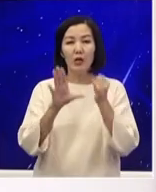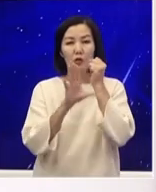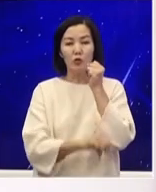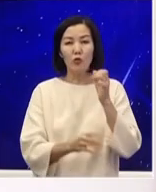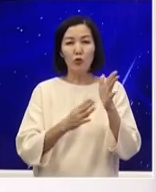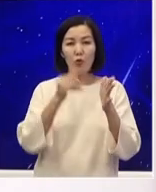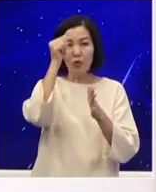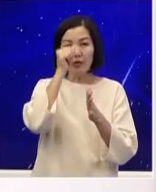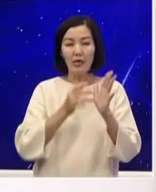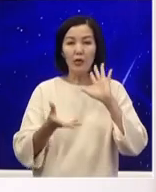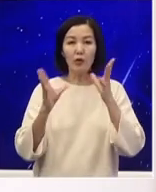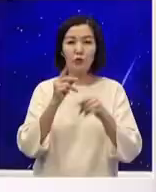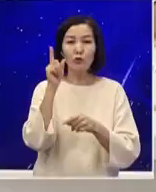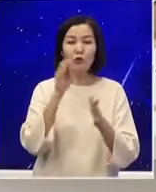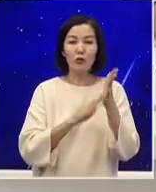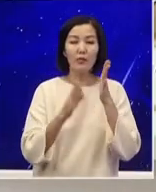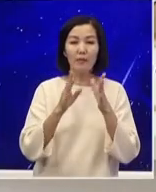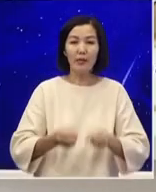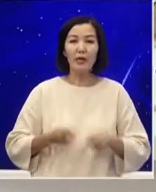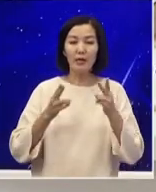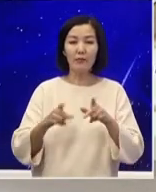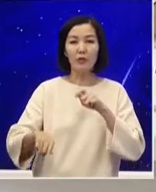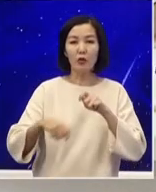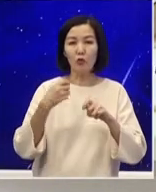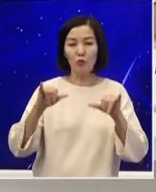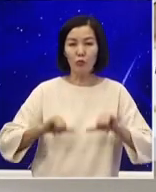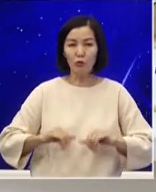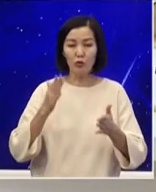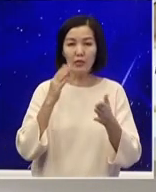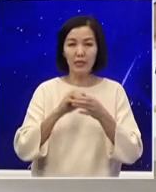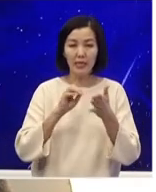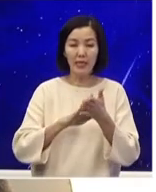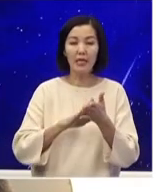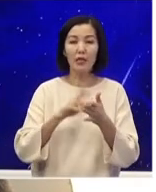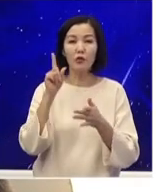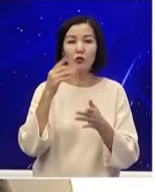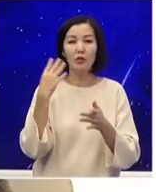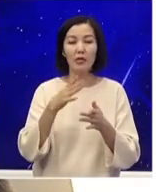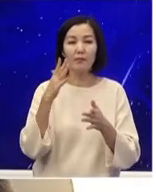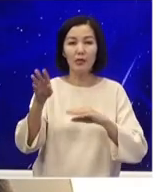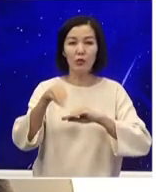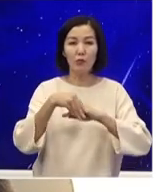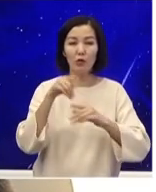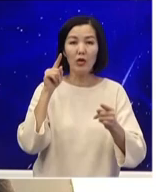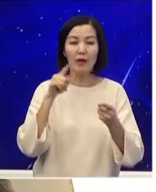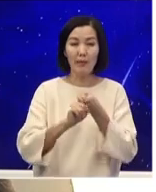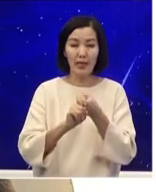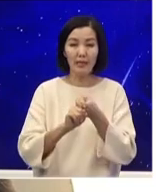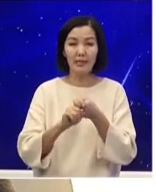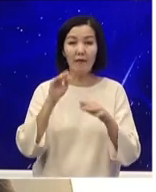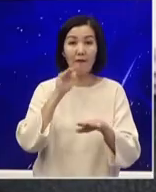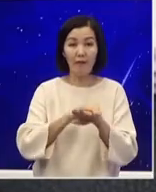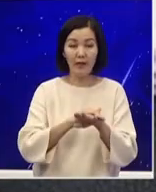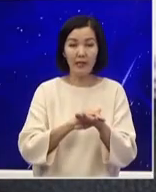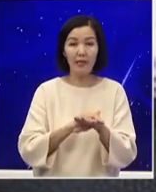айдың көрсеткіші бойынша 191 қылмыстық құқық бұзушылық тіркелген. Оның 145-і жемқорлыққа қатысты. Сыбайлас